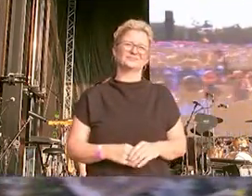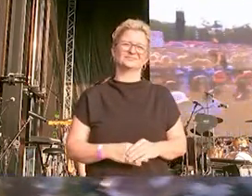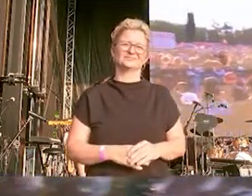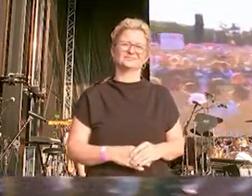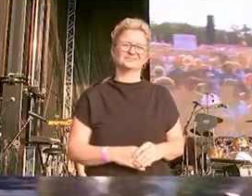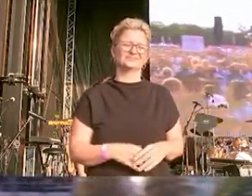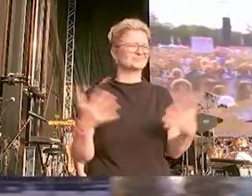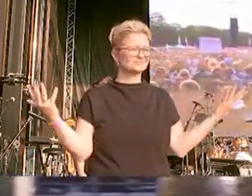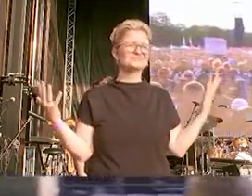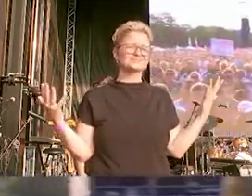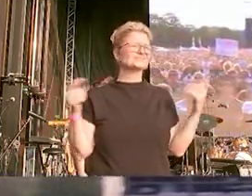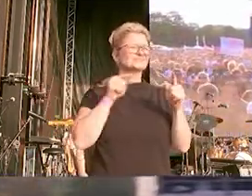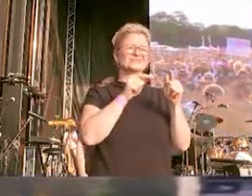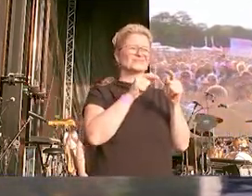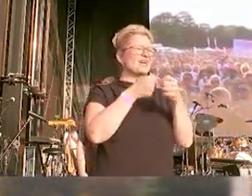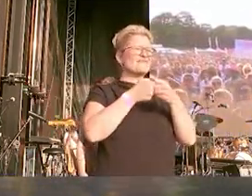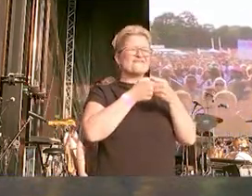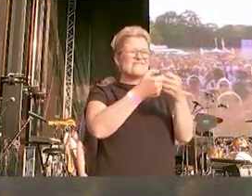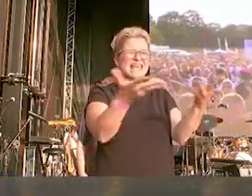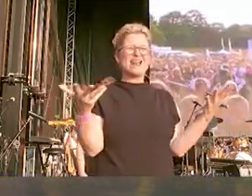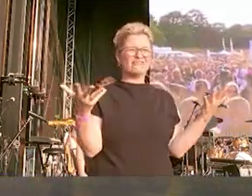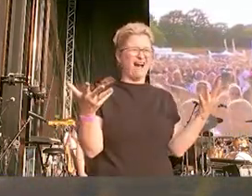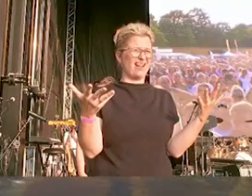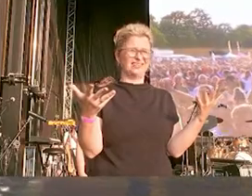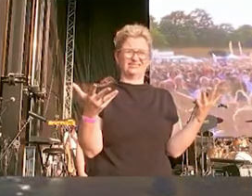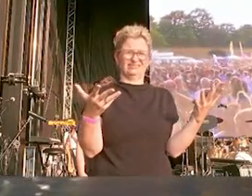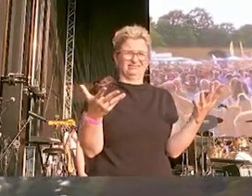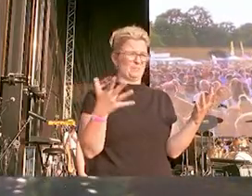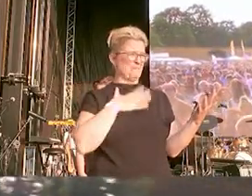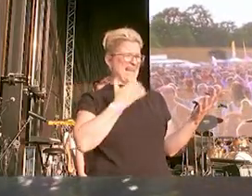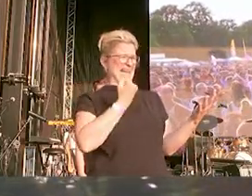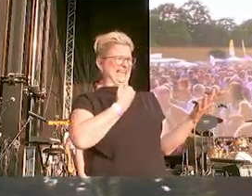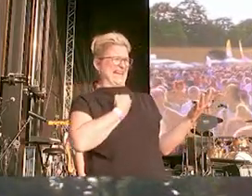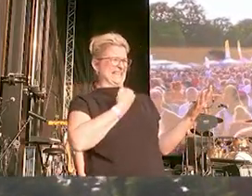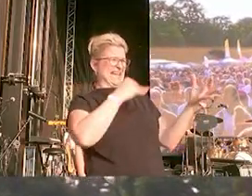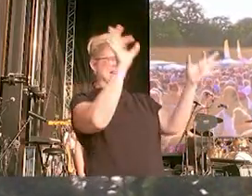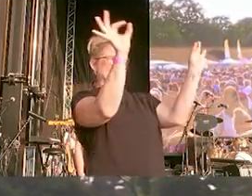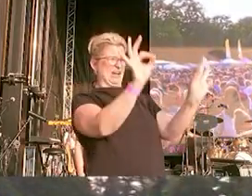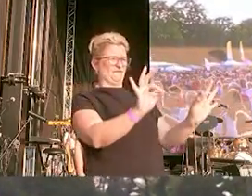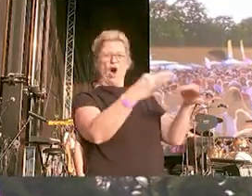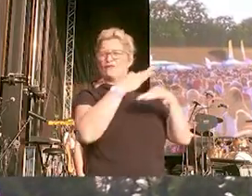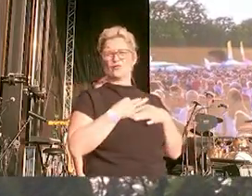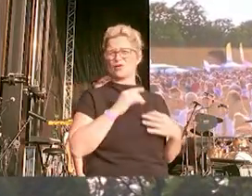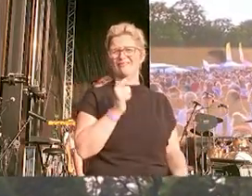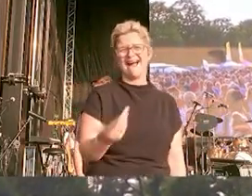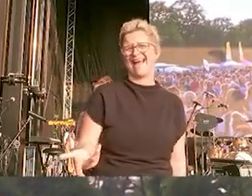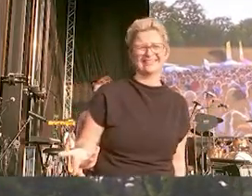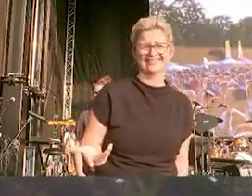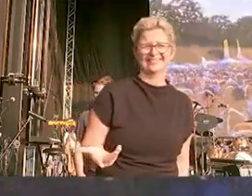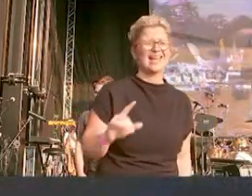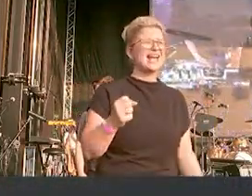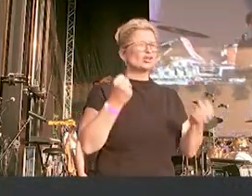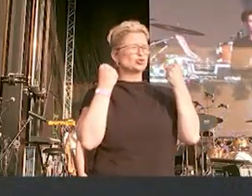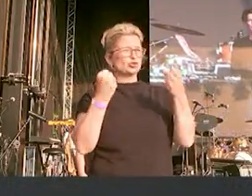Die Vielfalt ist keine Bedrohung meiner Identität. Die Vielfalt ist keine Gefahr einer